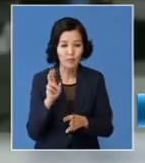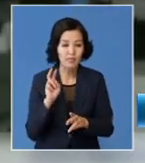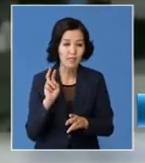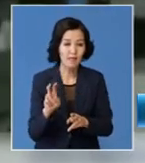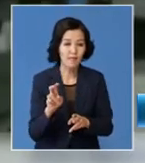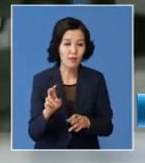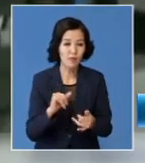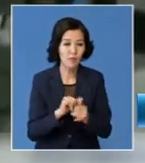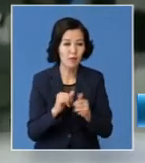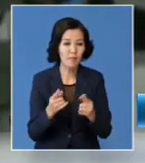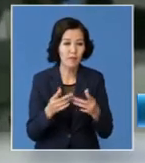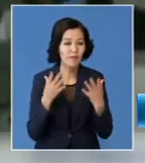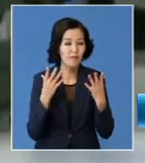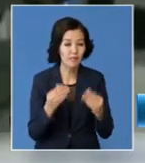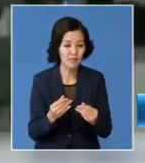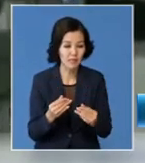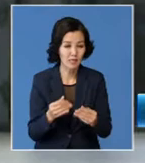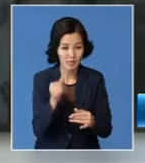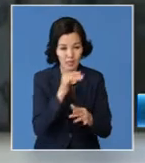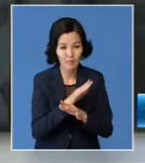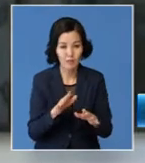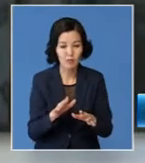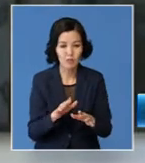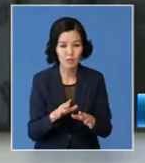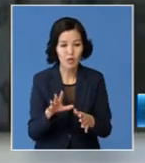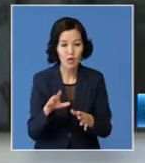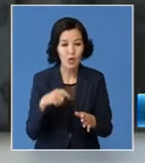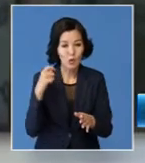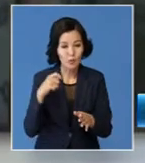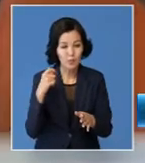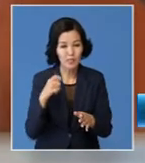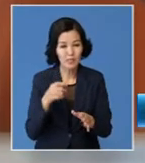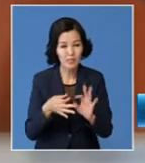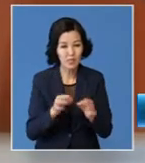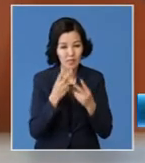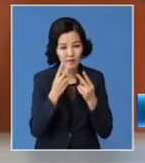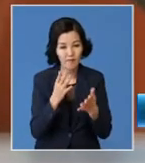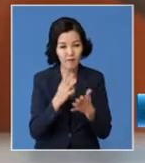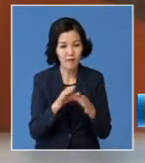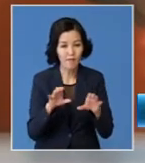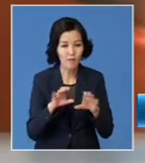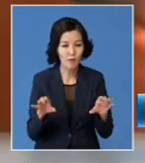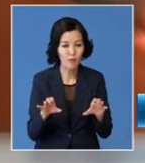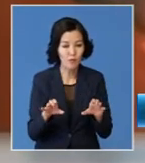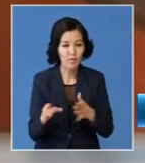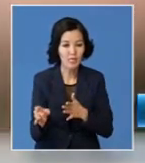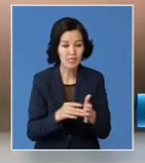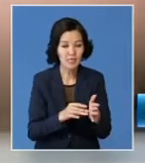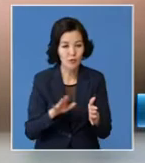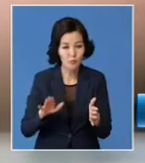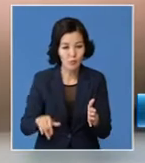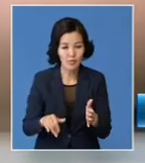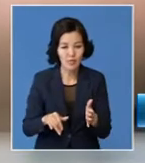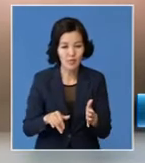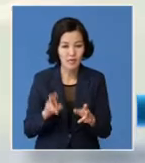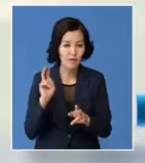Усть-Каменогорске не задалась с первого дня эксплуатации. На кадрах любительского видео отчетливо видно, вагоны берут на буксир почти сразу же после их